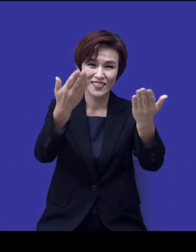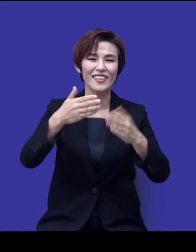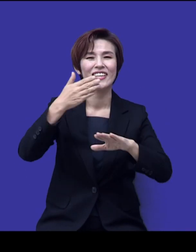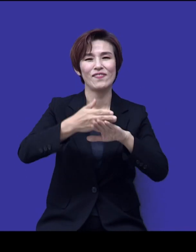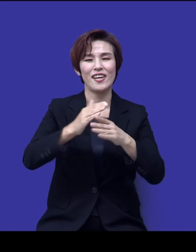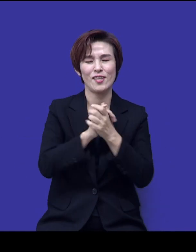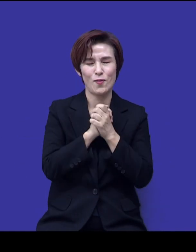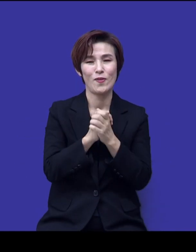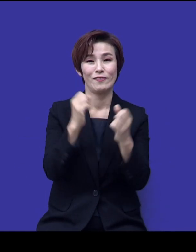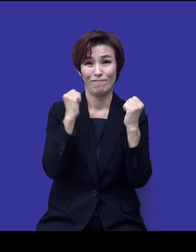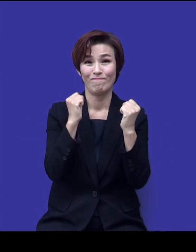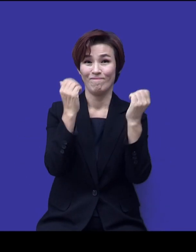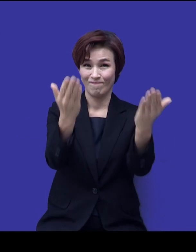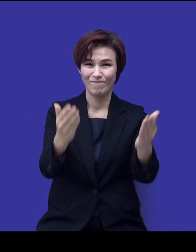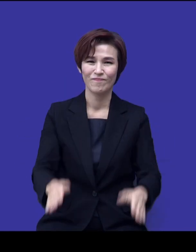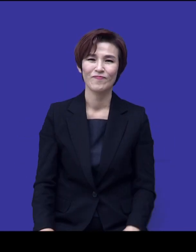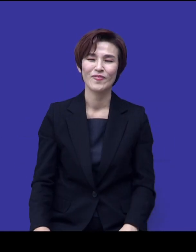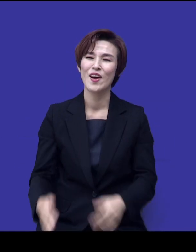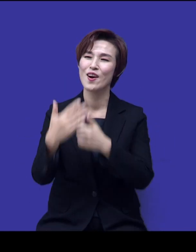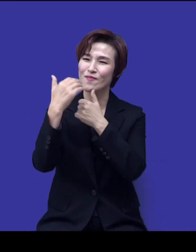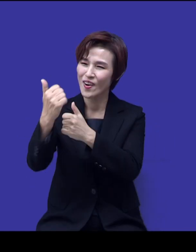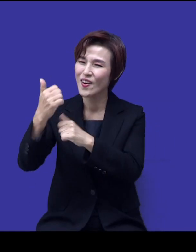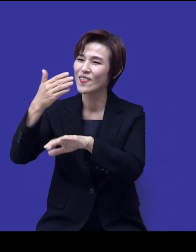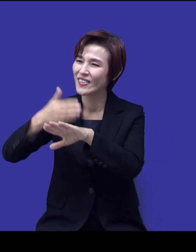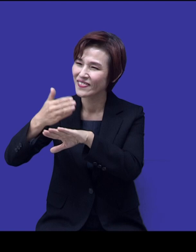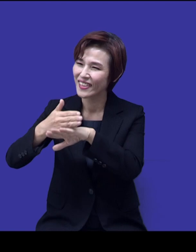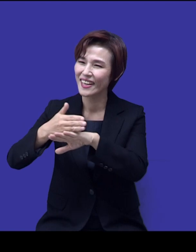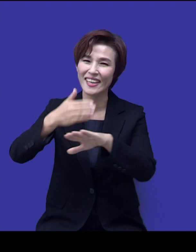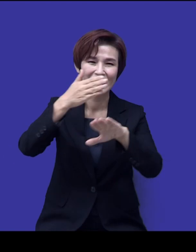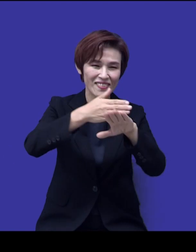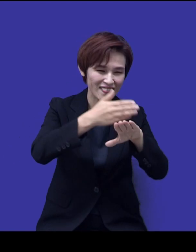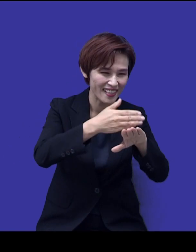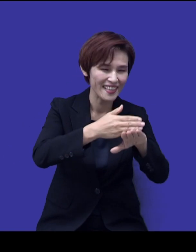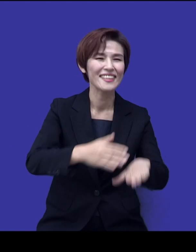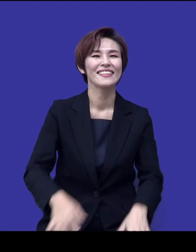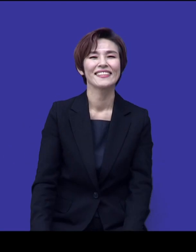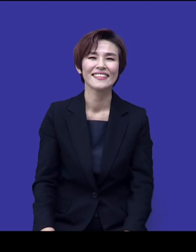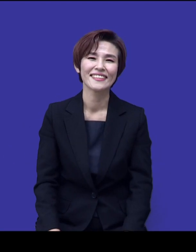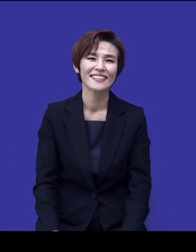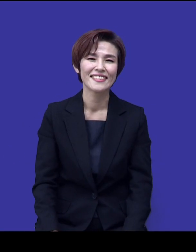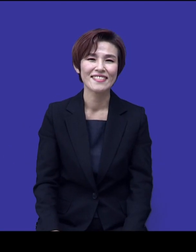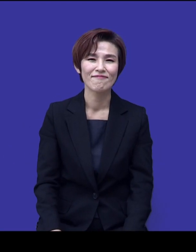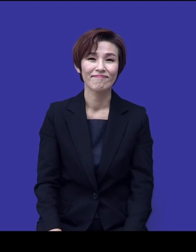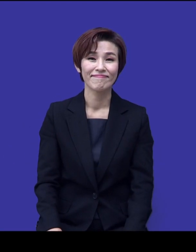저희도 항상 기도로 응원하겠습니다. 아유, 불러주셔서 고맙습니다. 네, 감사합니다. 감사합니다. 감사합니다. 감사합니다. 감사합니다.